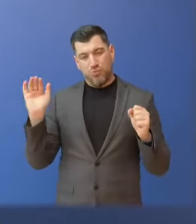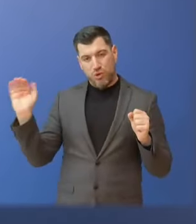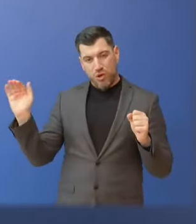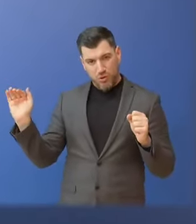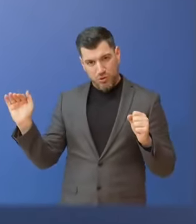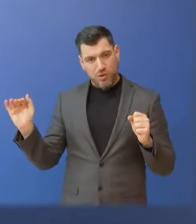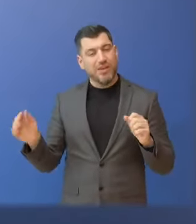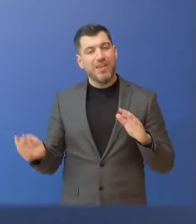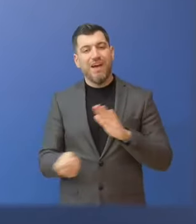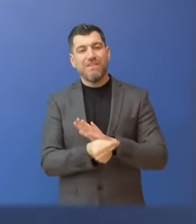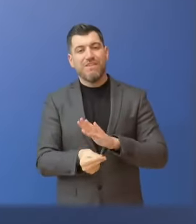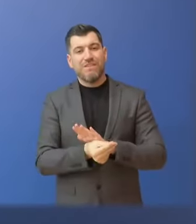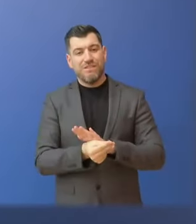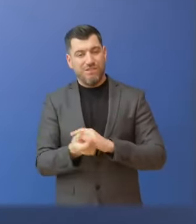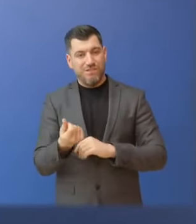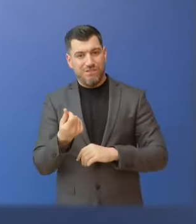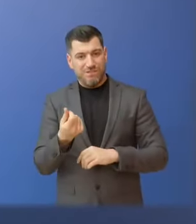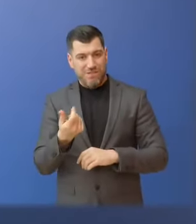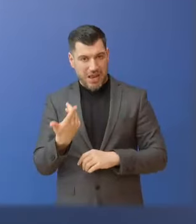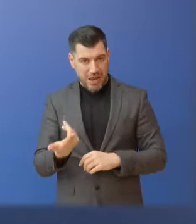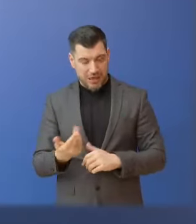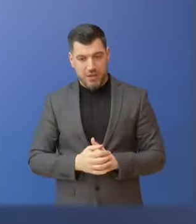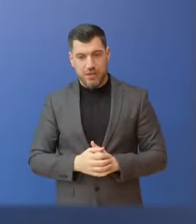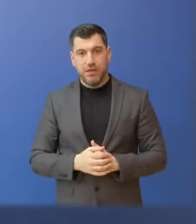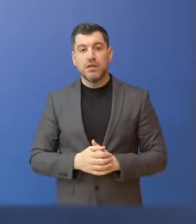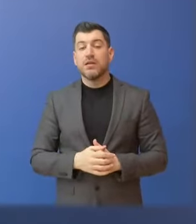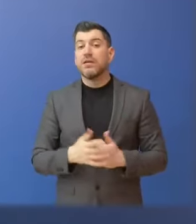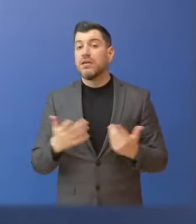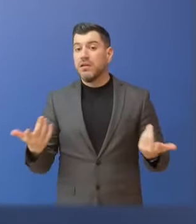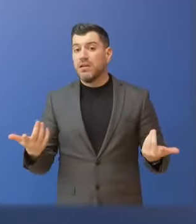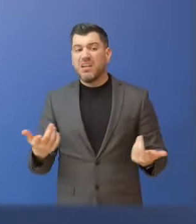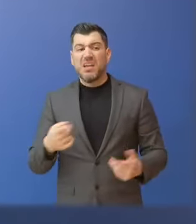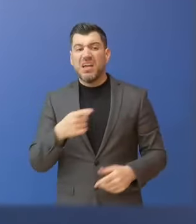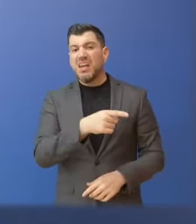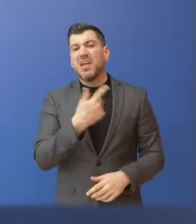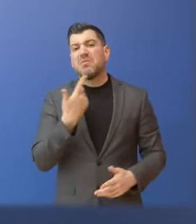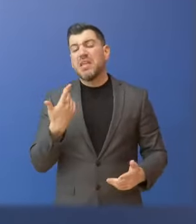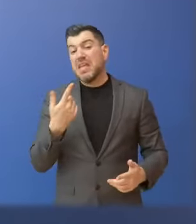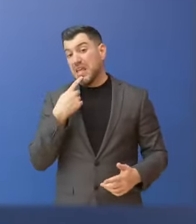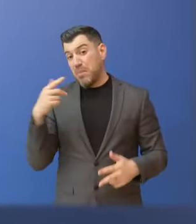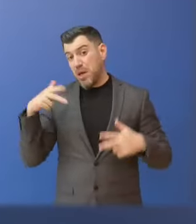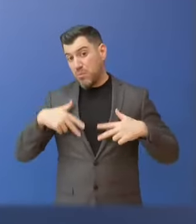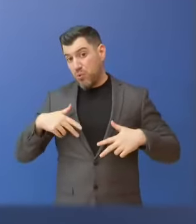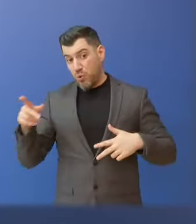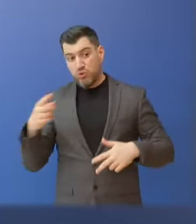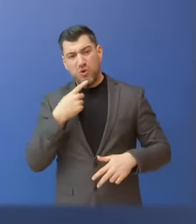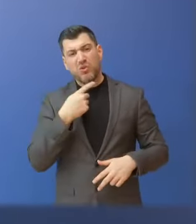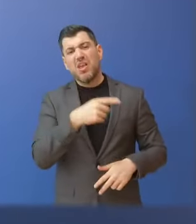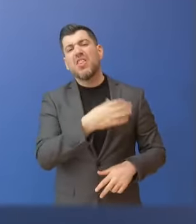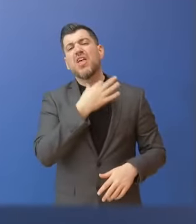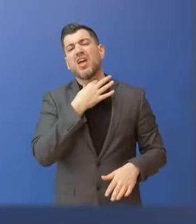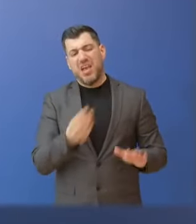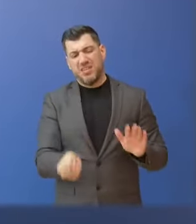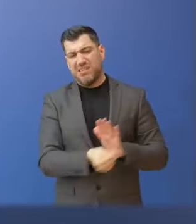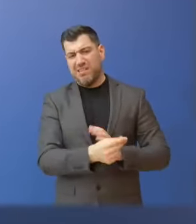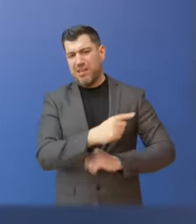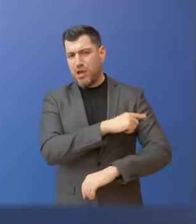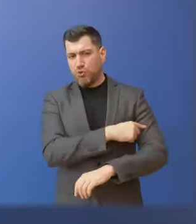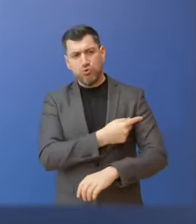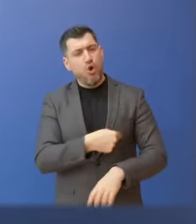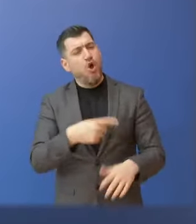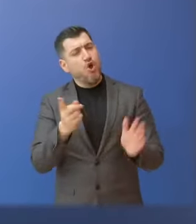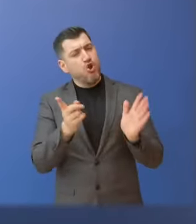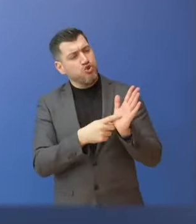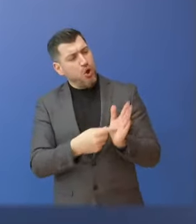τον υπουργό να λέει δεν θα έχει πια νόημα ένας γιατρός να παίρνει μαύρα με το φακελάκι και να κινδυνεύει να διαπομπεύει θα μπορεί να πάρει νόμιμα το φακελάκι του